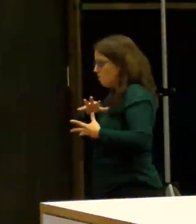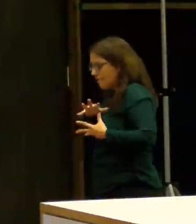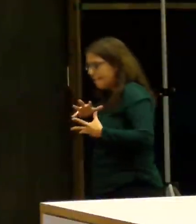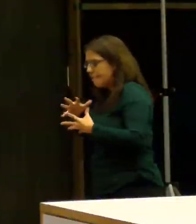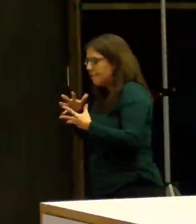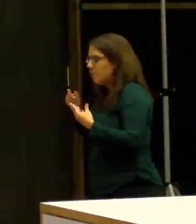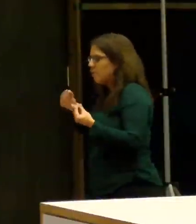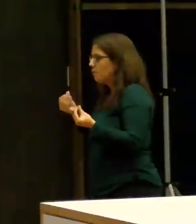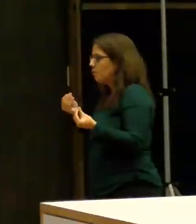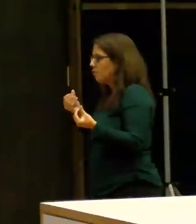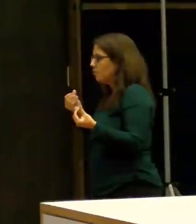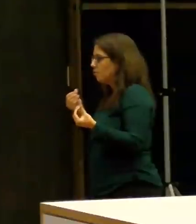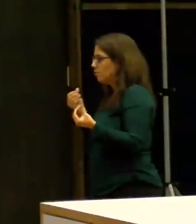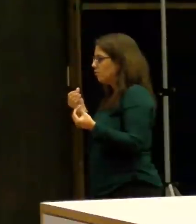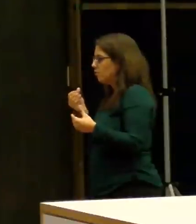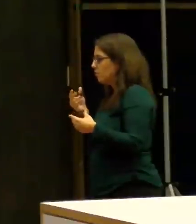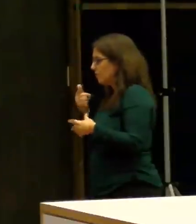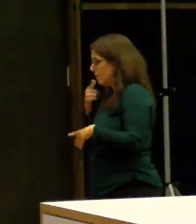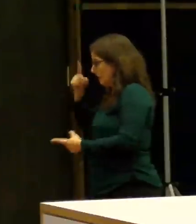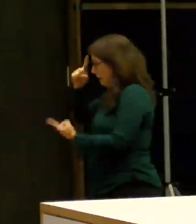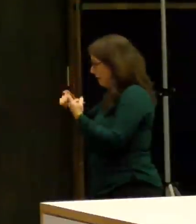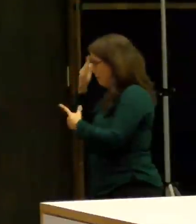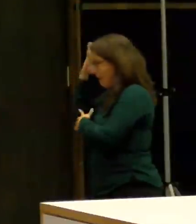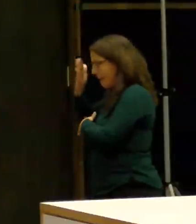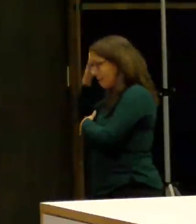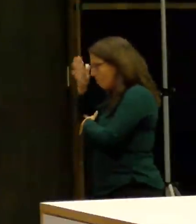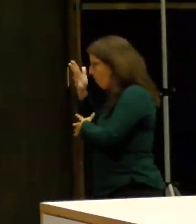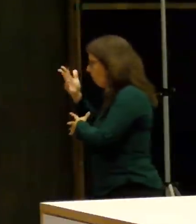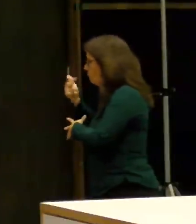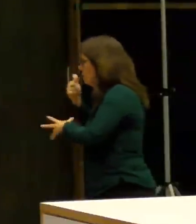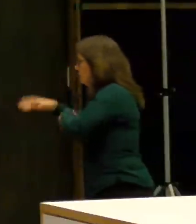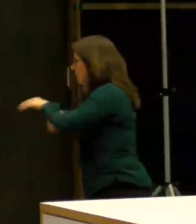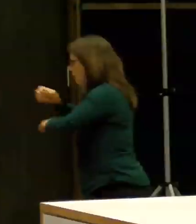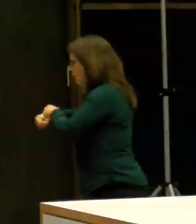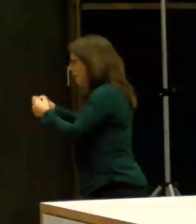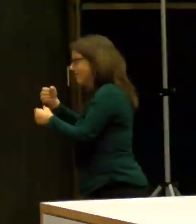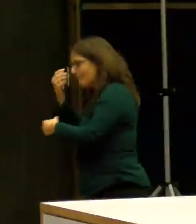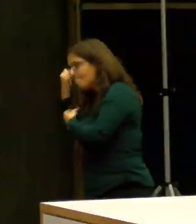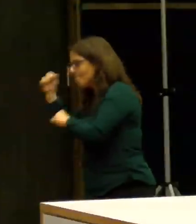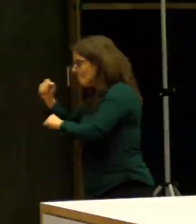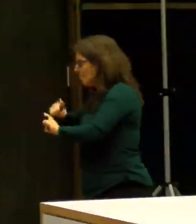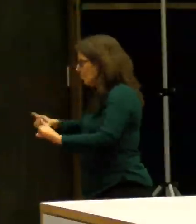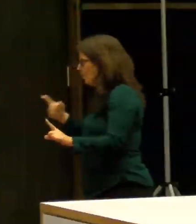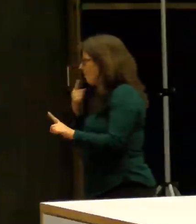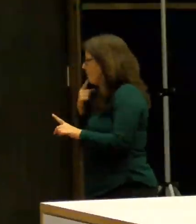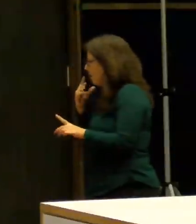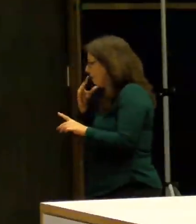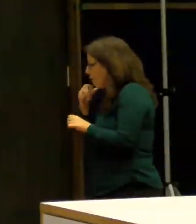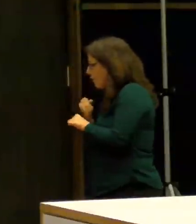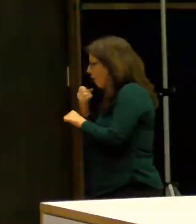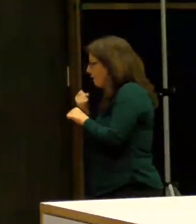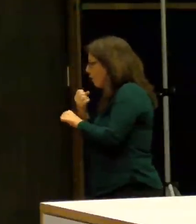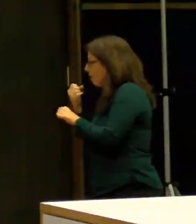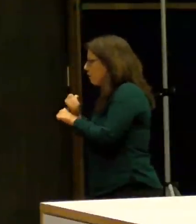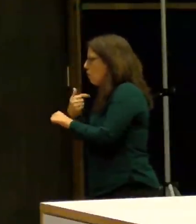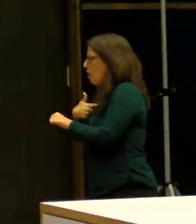vers la fin de l'exploitation des animaux, il faut s'accrocher à ces petites victoires, à ces